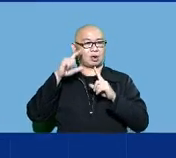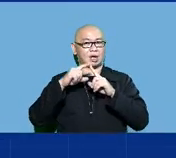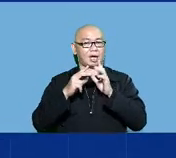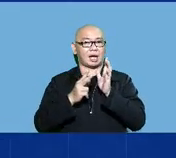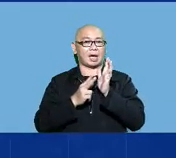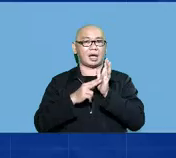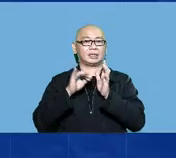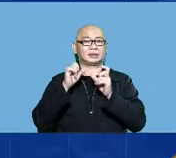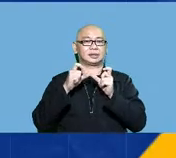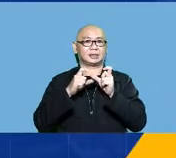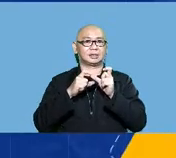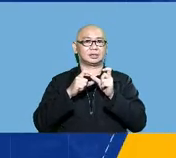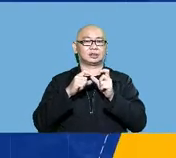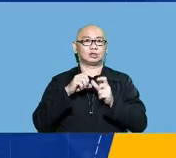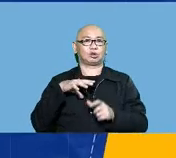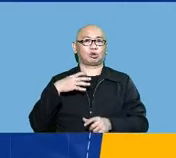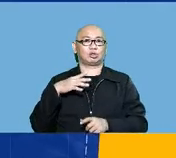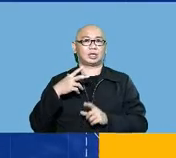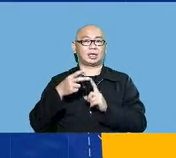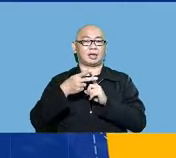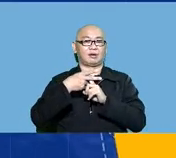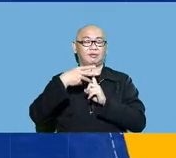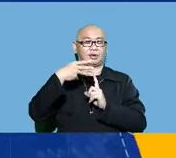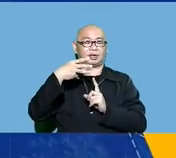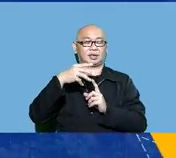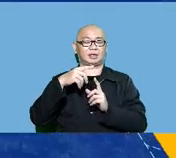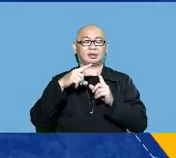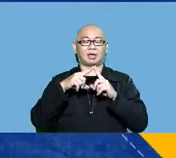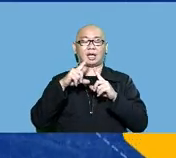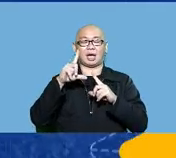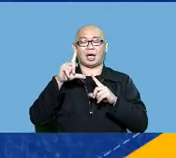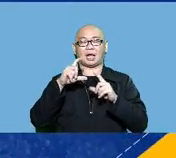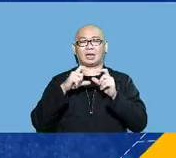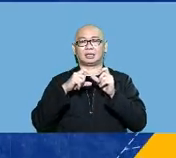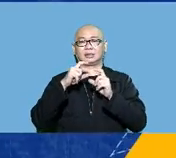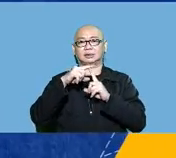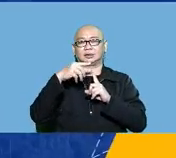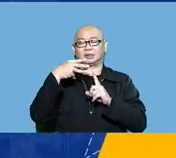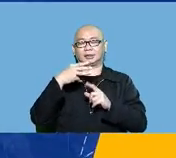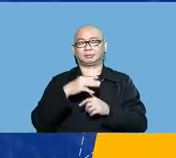dua Anis, Bu Anis dosen FE ini juga Alster.